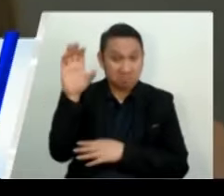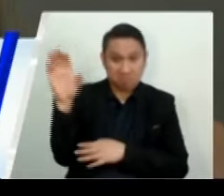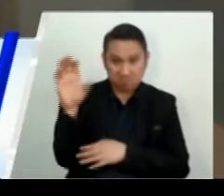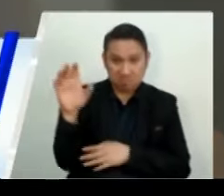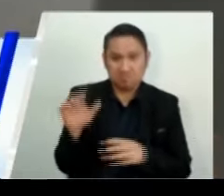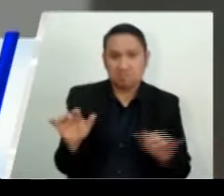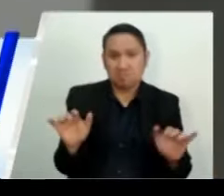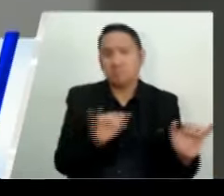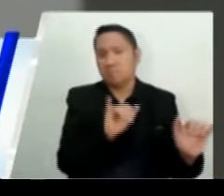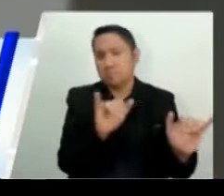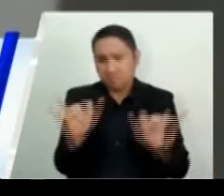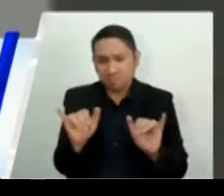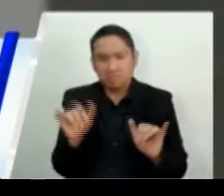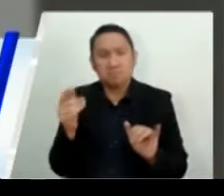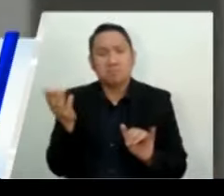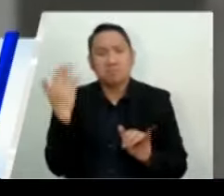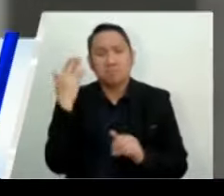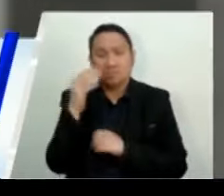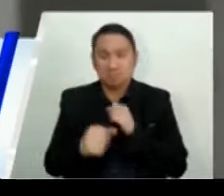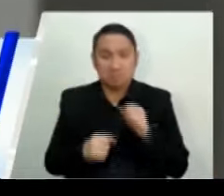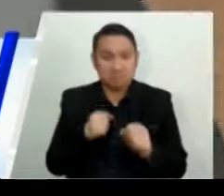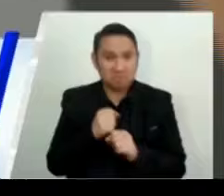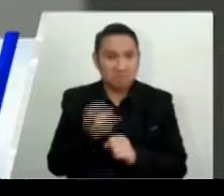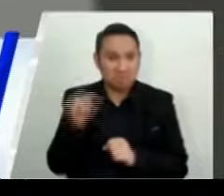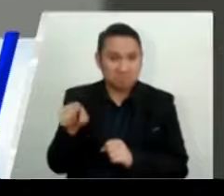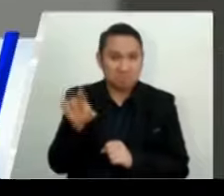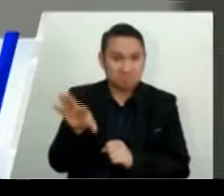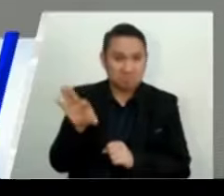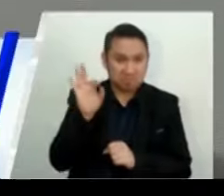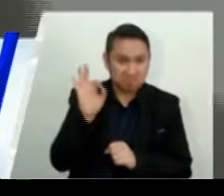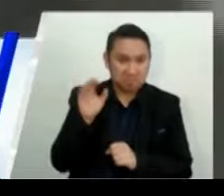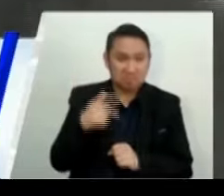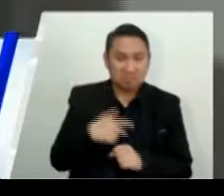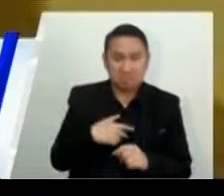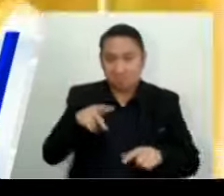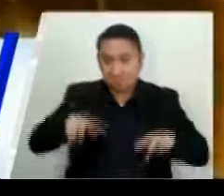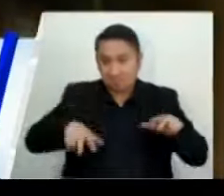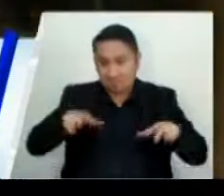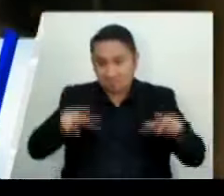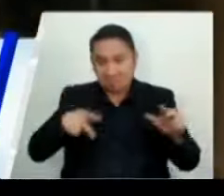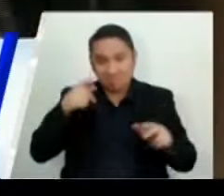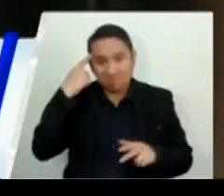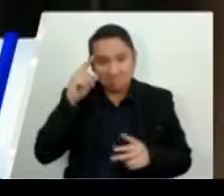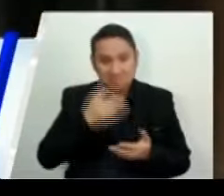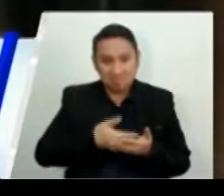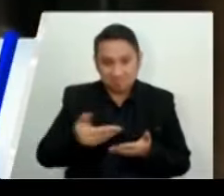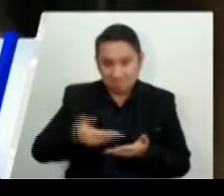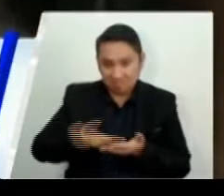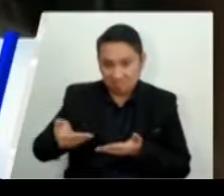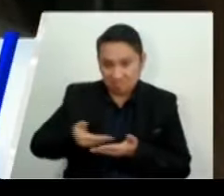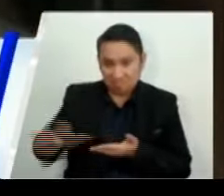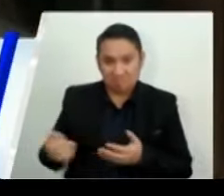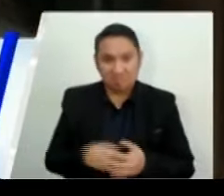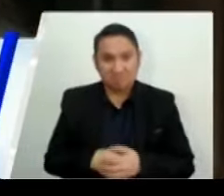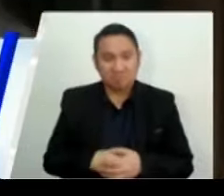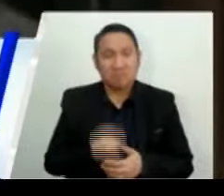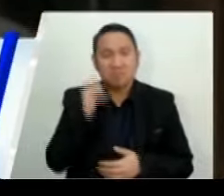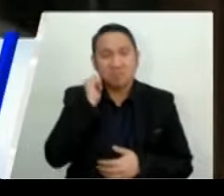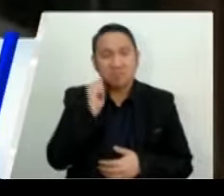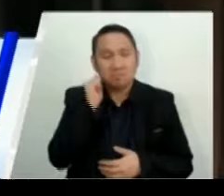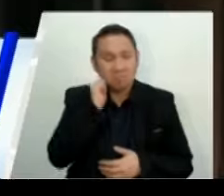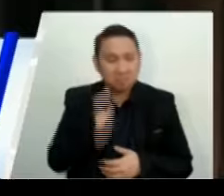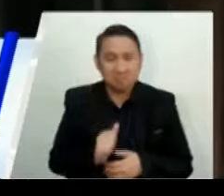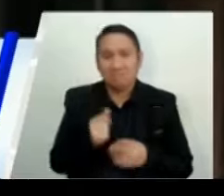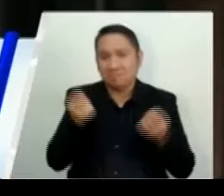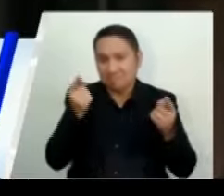nagdaang taon, isa siya sa mga magkukumahog sa Christmas rush. Always naman yan, lagi akong, it's a